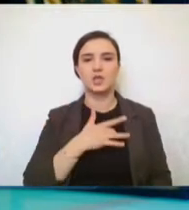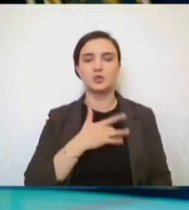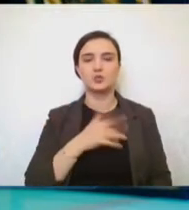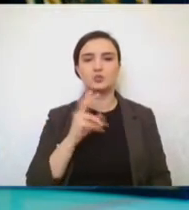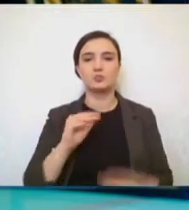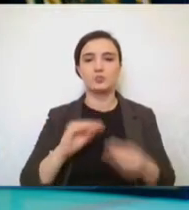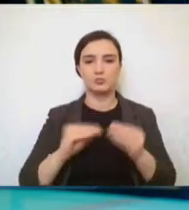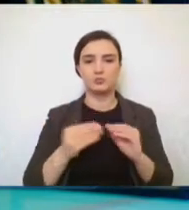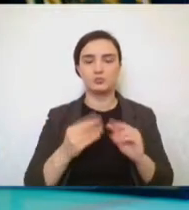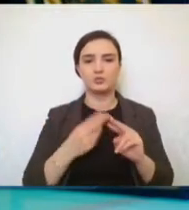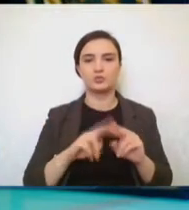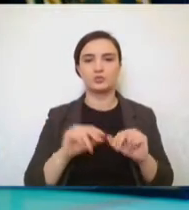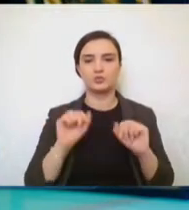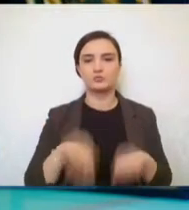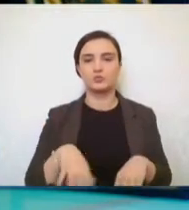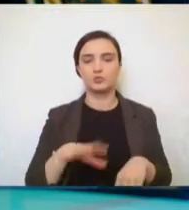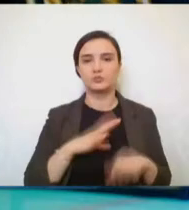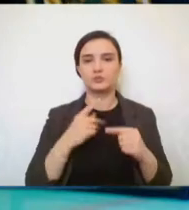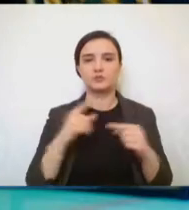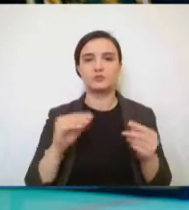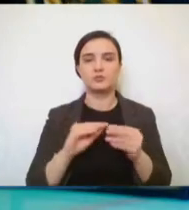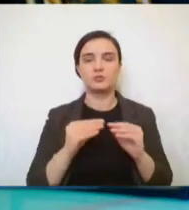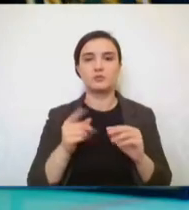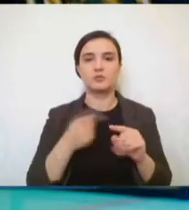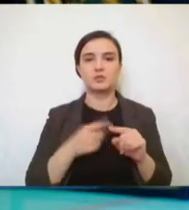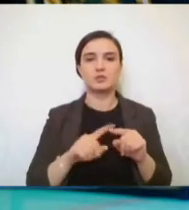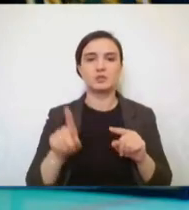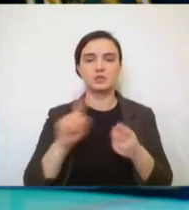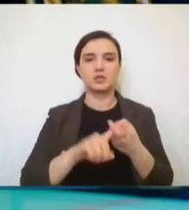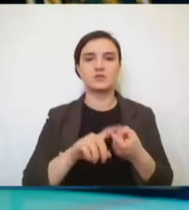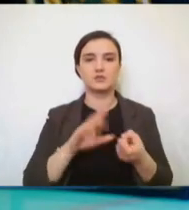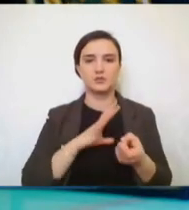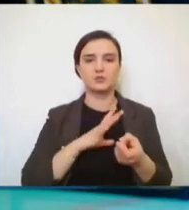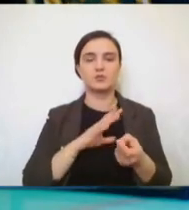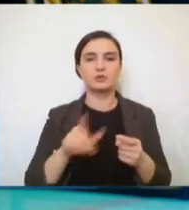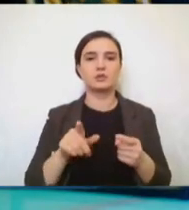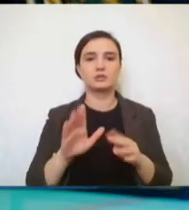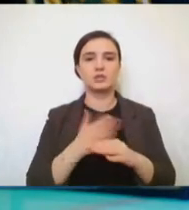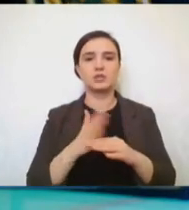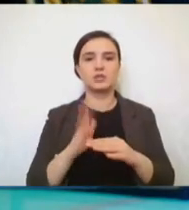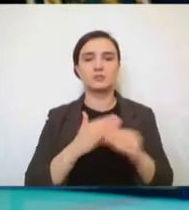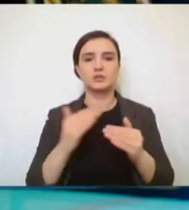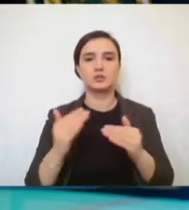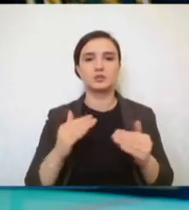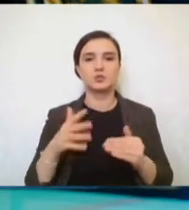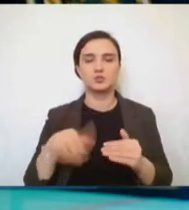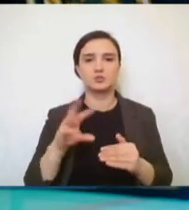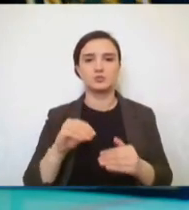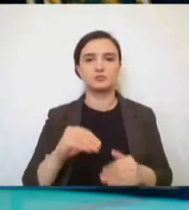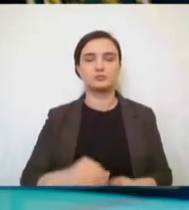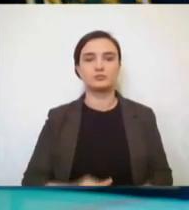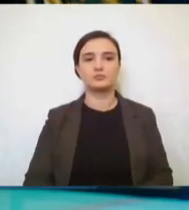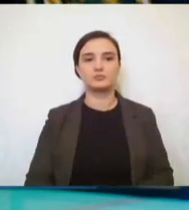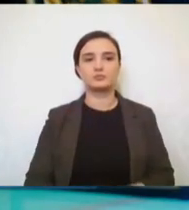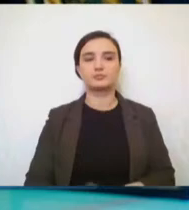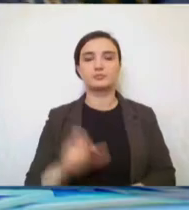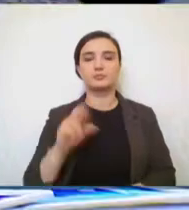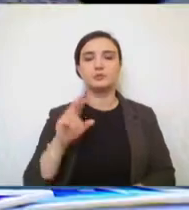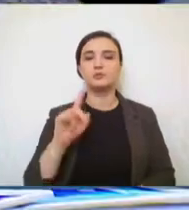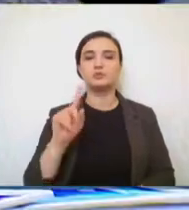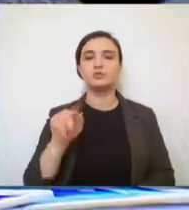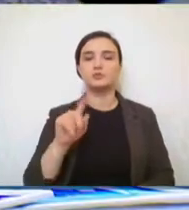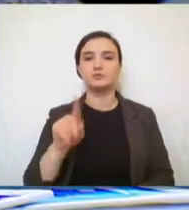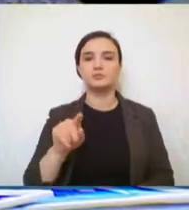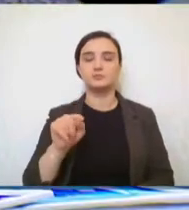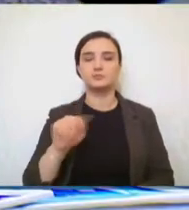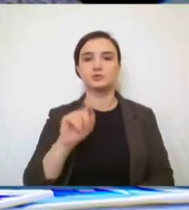ხერხემლის პრობლემები იყოს და იმასთანაც იყოს დაკავშირებული. ნუ აქ სადიფერენციაციო ეს ყველაფერი. ელენე, რა კითხვა აქვს მაყურებელს? კითხვა გვაქვს